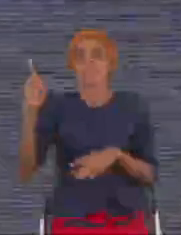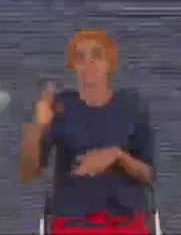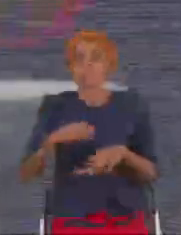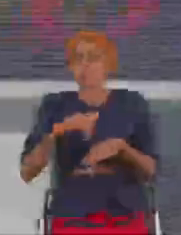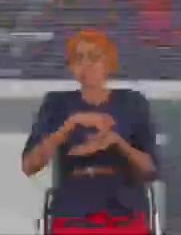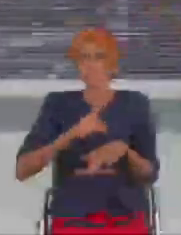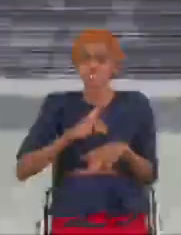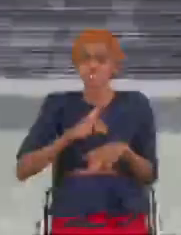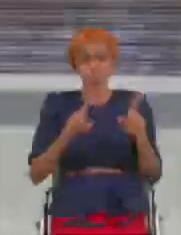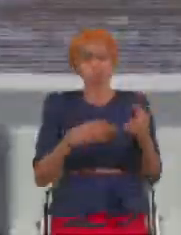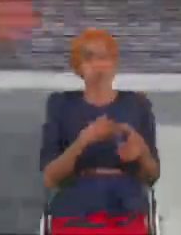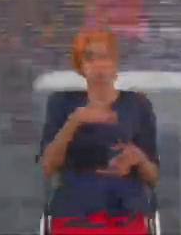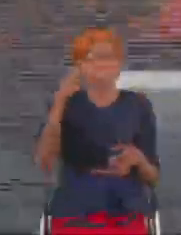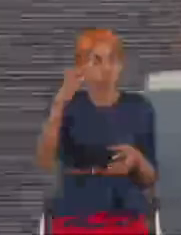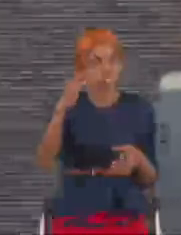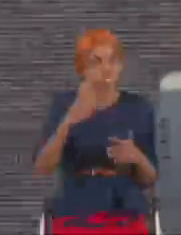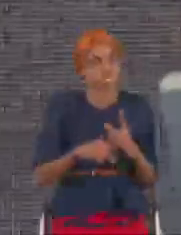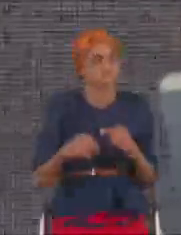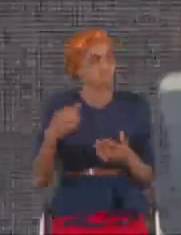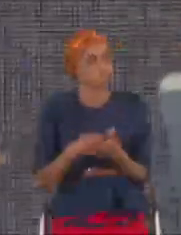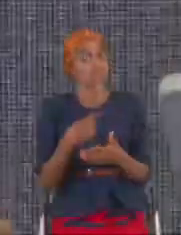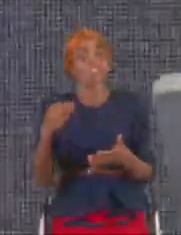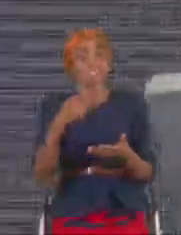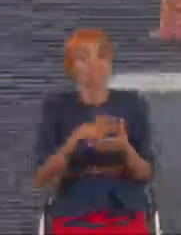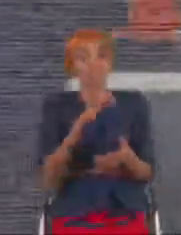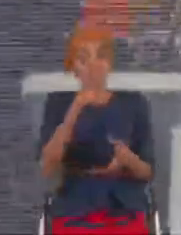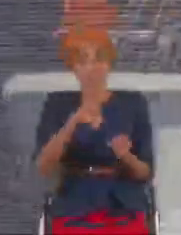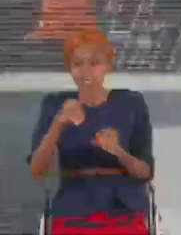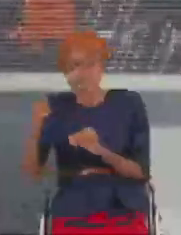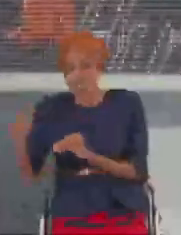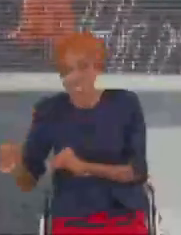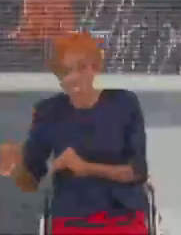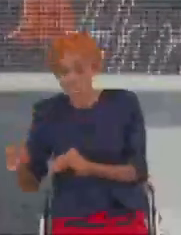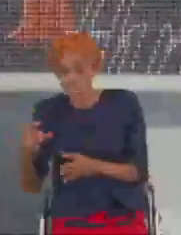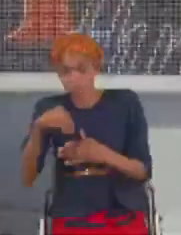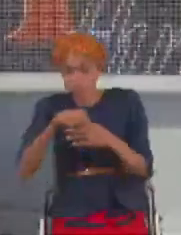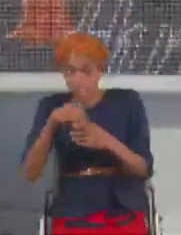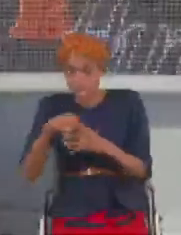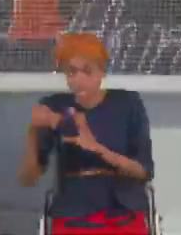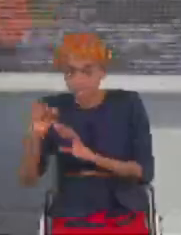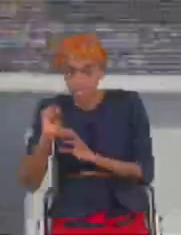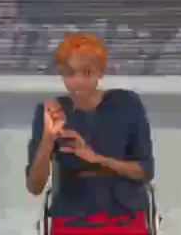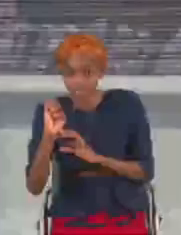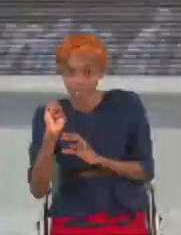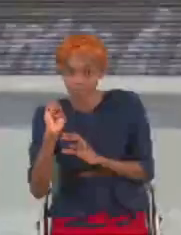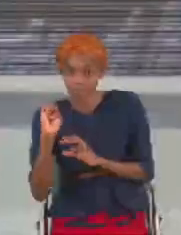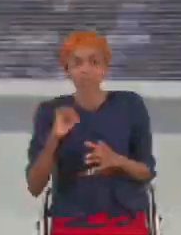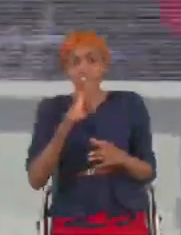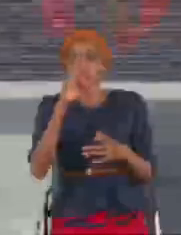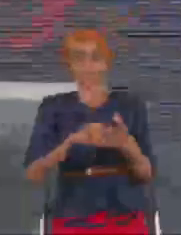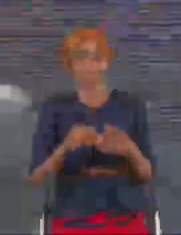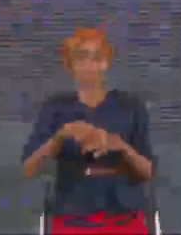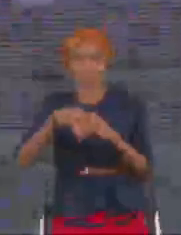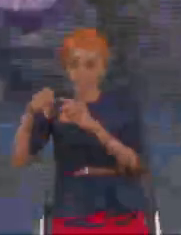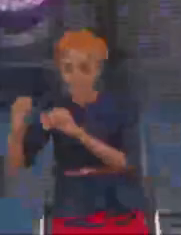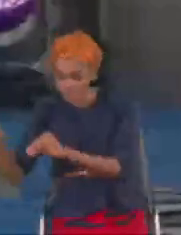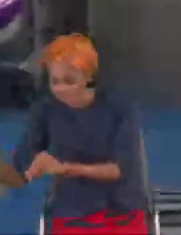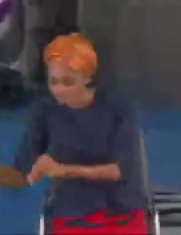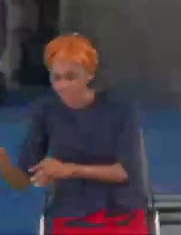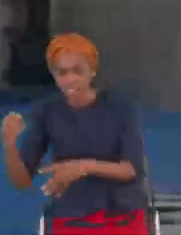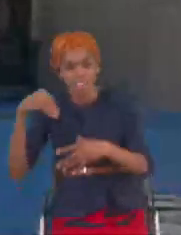l'évangile l'évangile est la semence l'évangile c'est ce que nous plantons dans les coeurs des gens alors